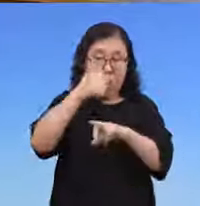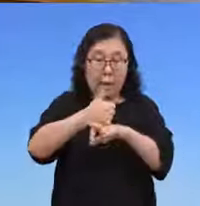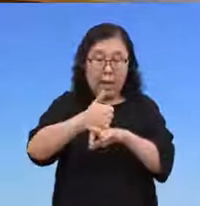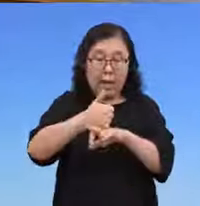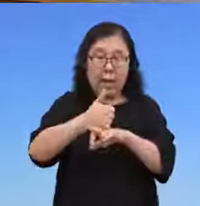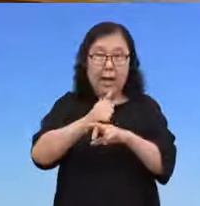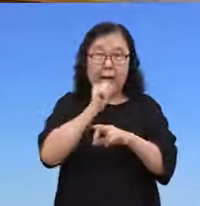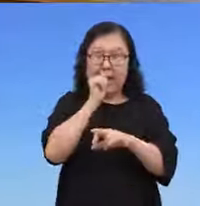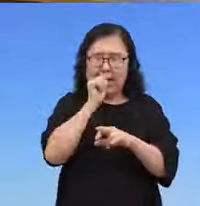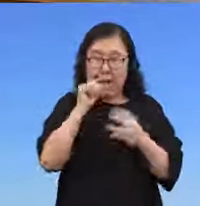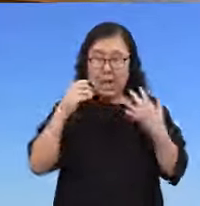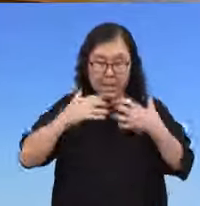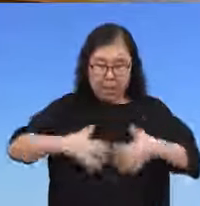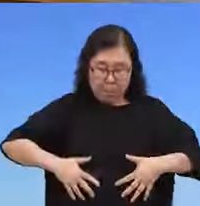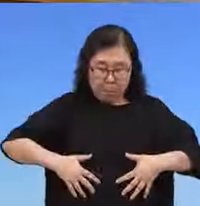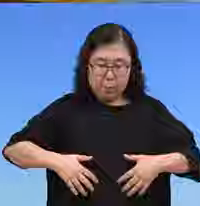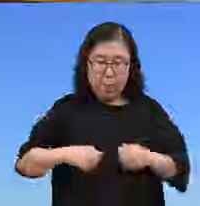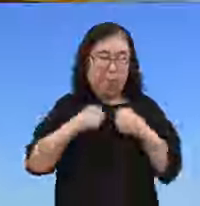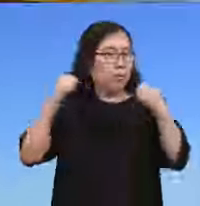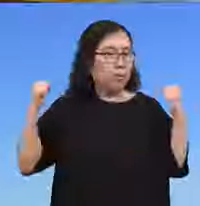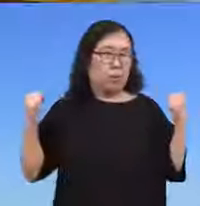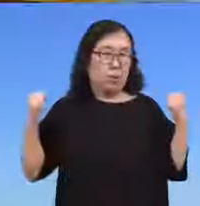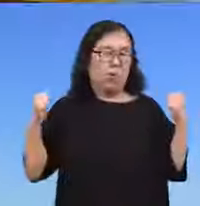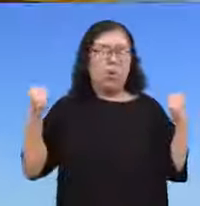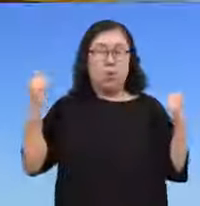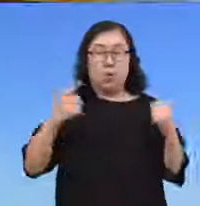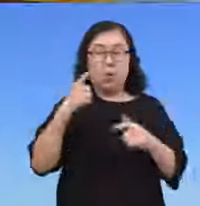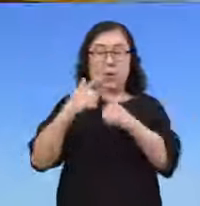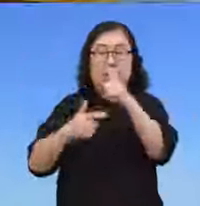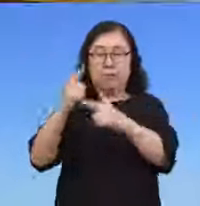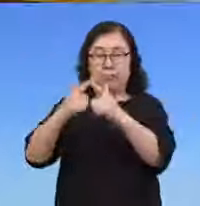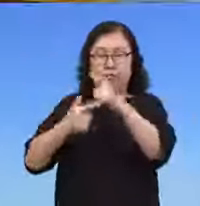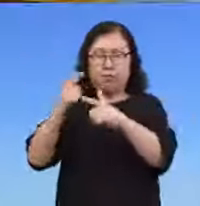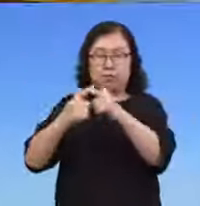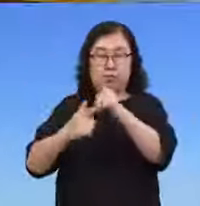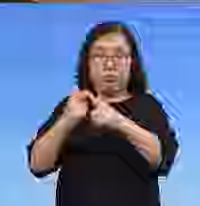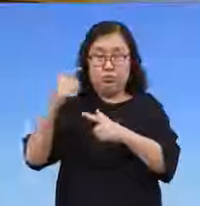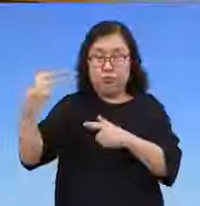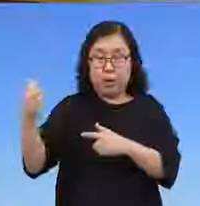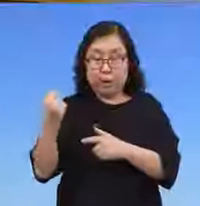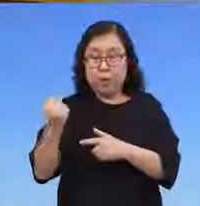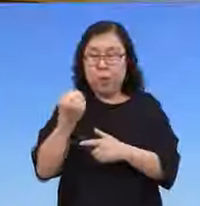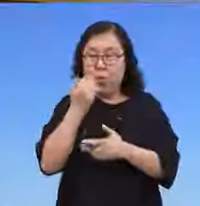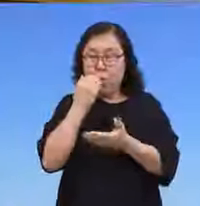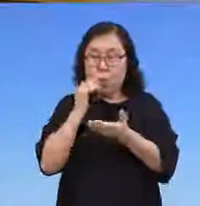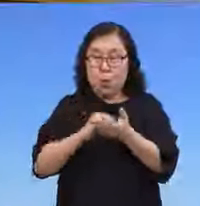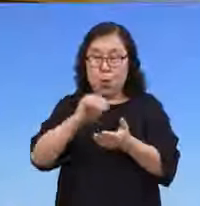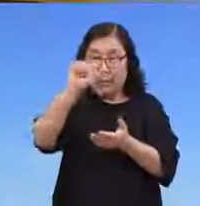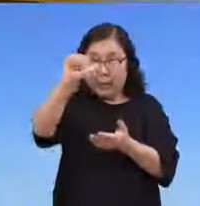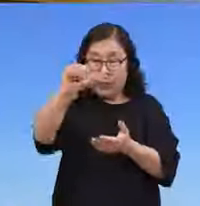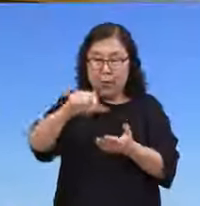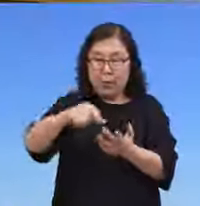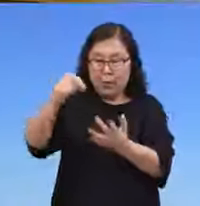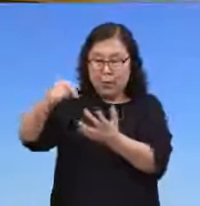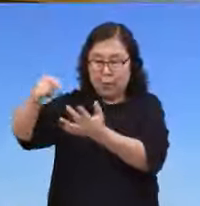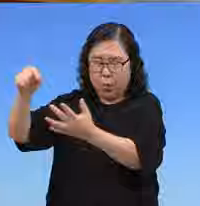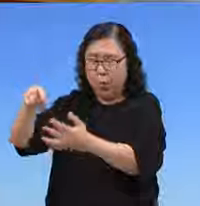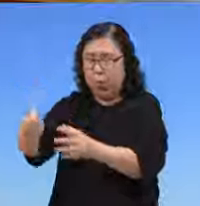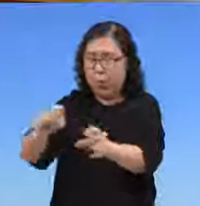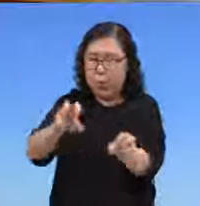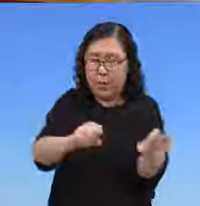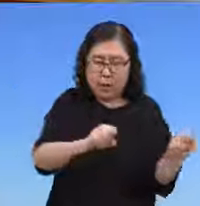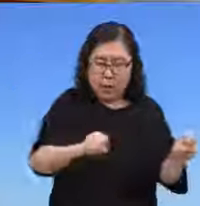갑옷을 벗어버렸어요. 그리고는 이제 40절에서 손에 막대기를 가지고 시내에서 매끄러운 돌 5을 골라서 자기